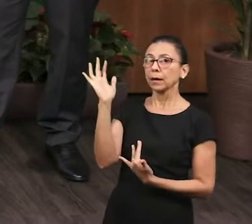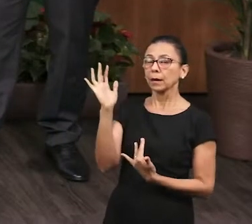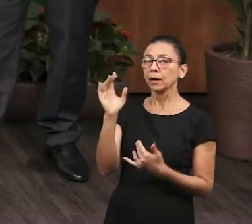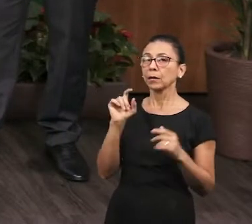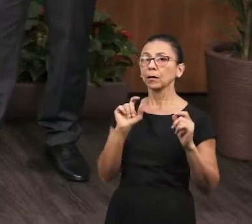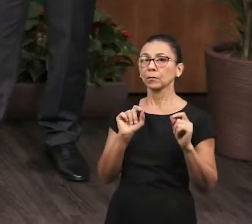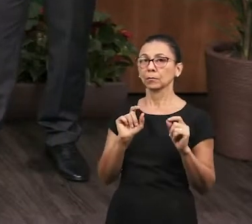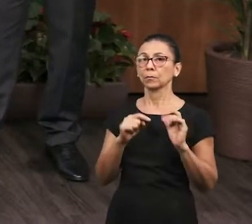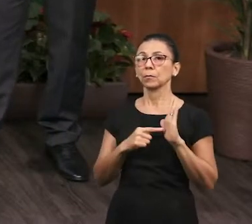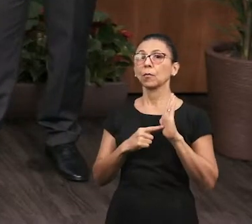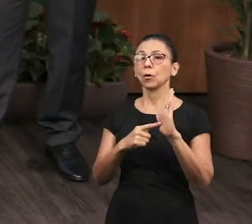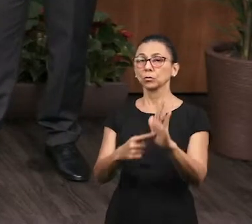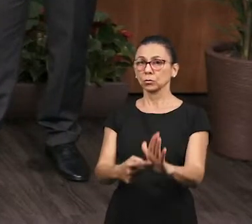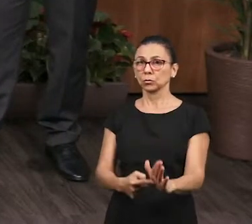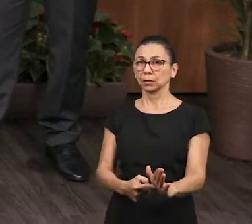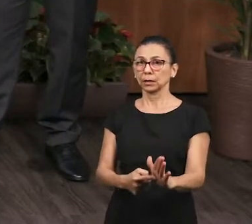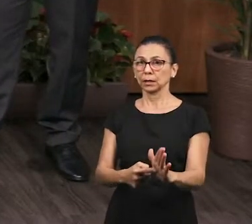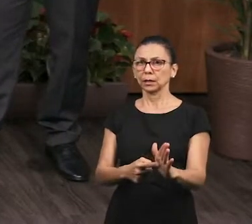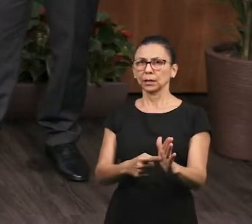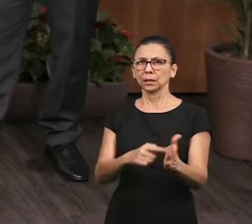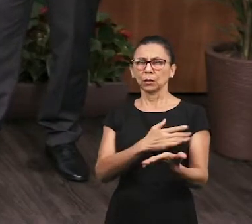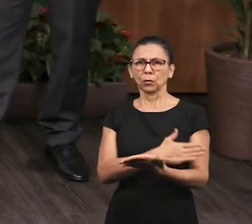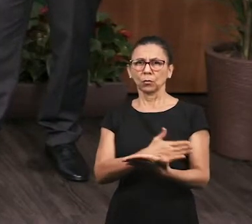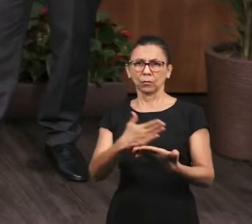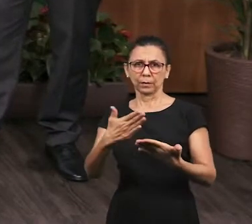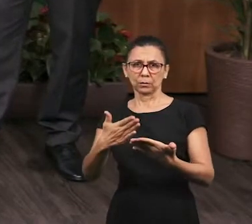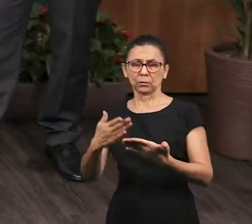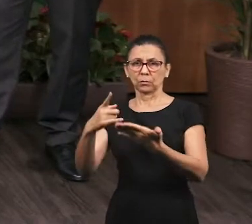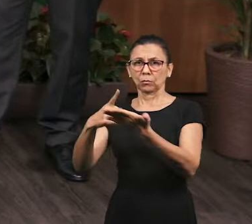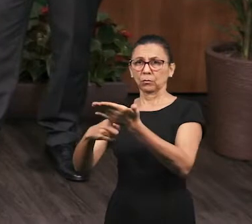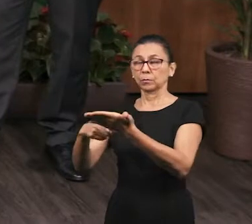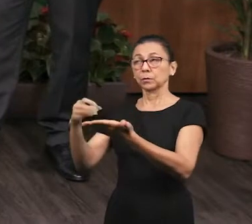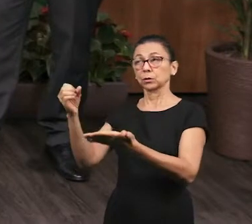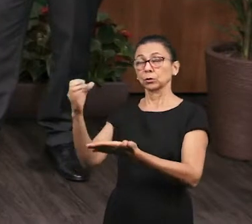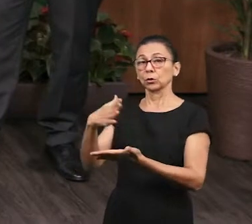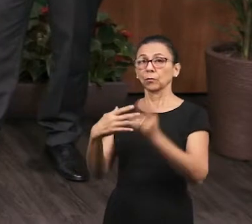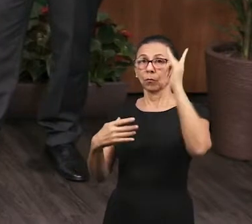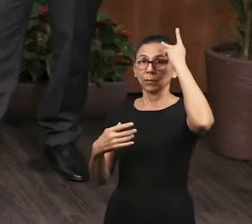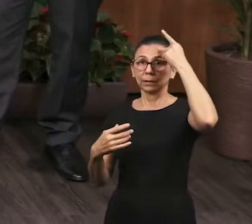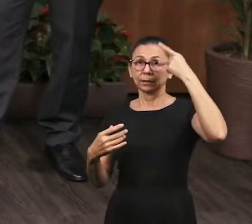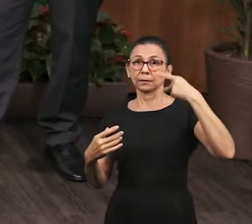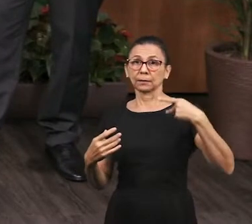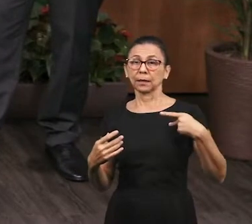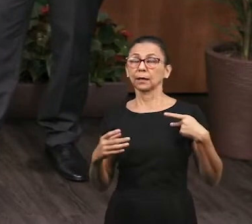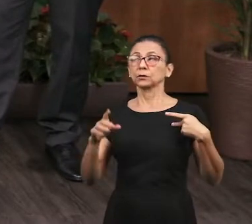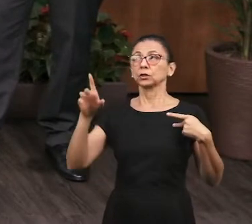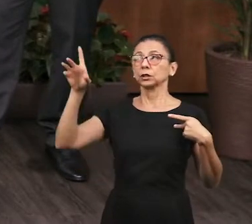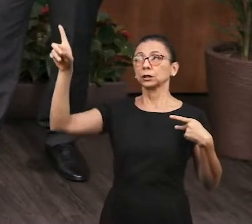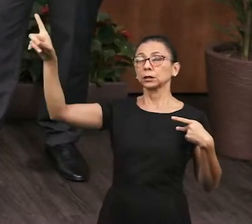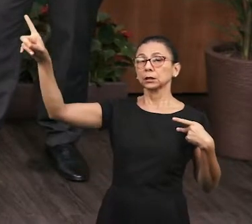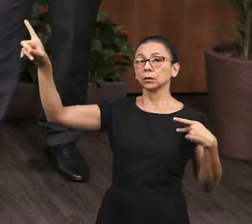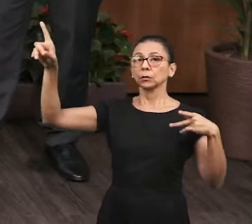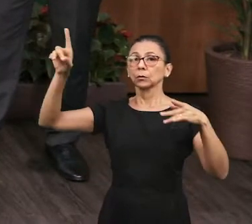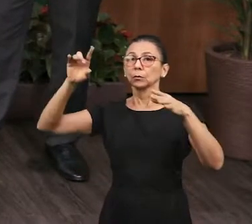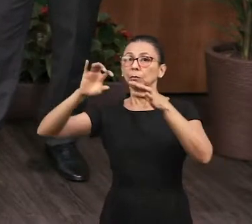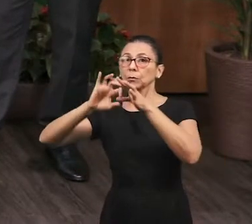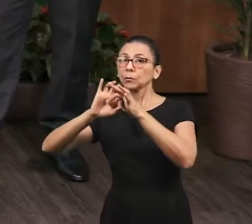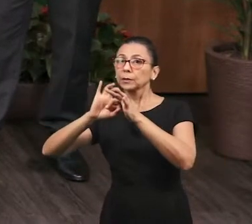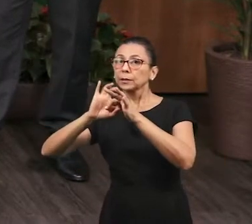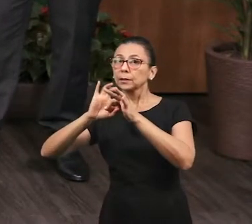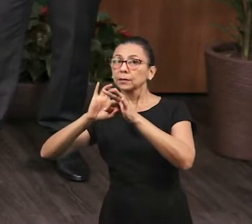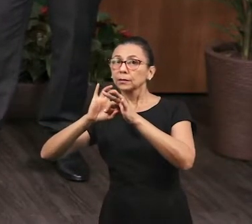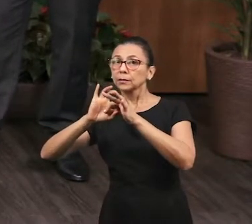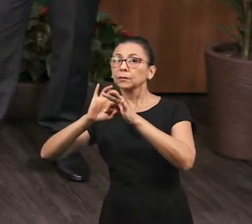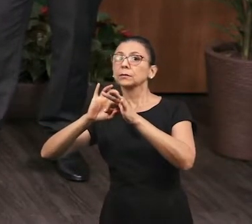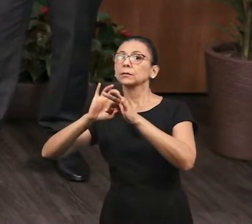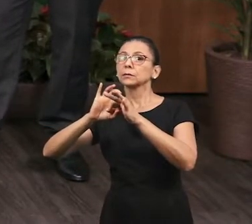смерти, дала начало новому завету между Богом и человеками посредством крови